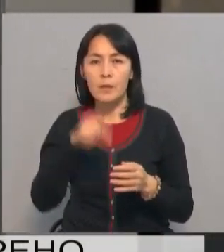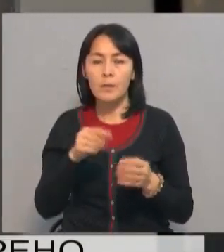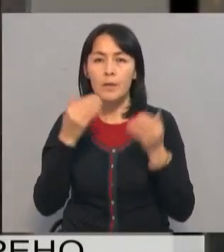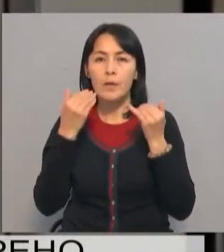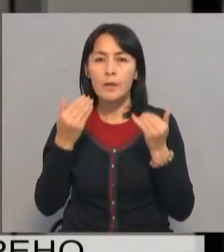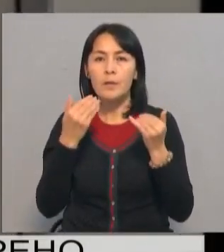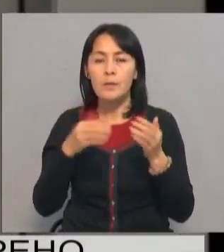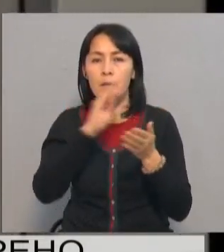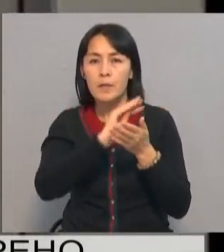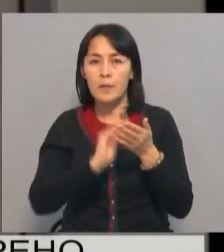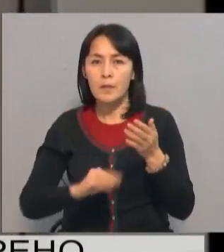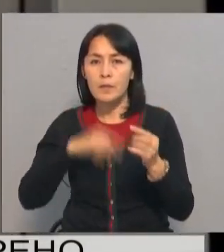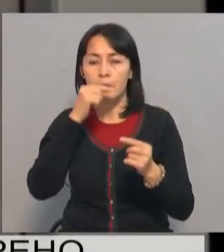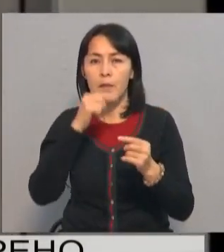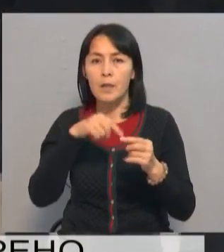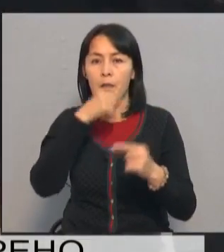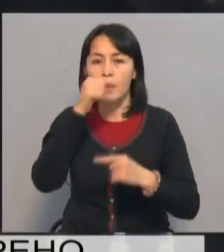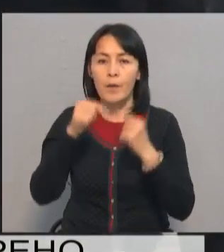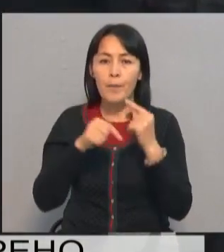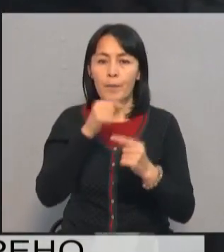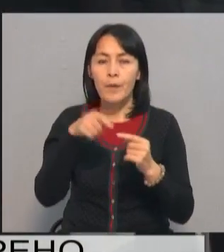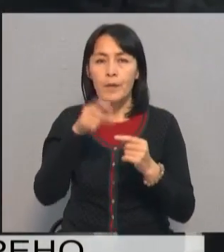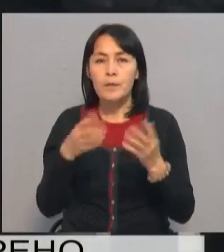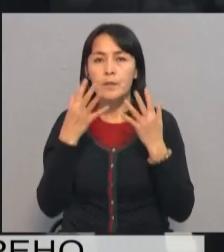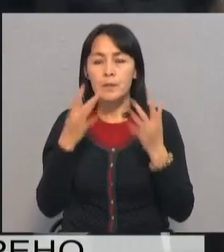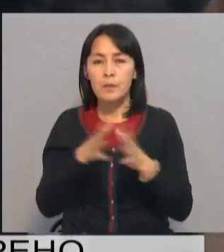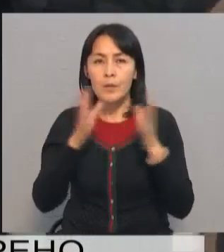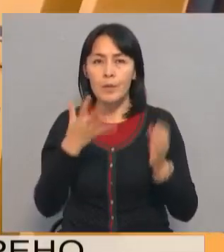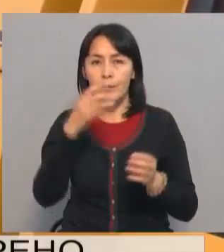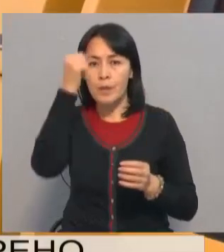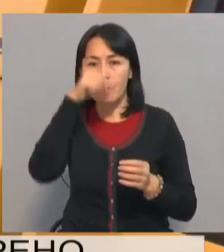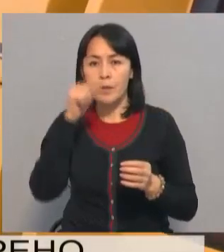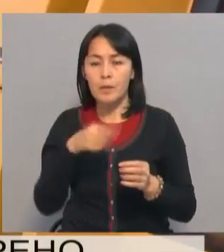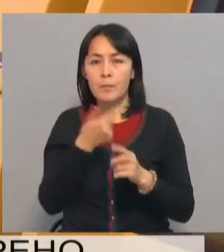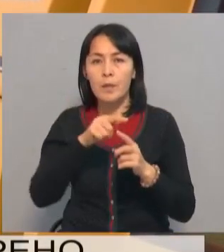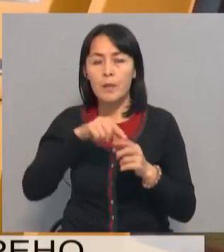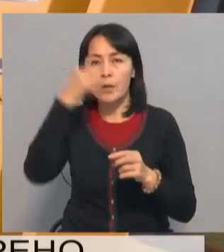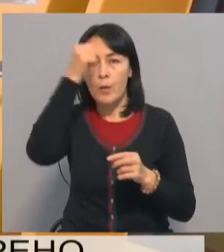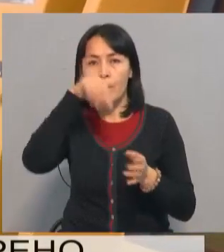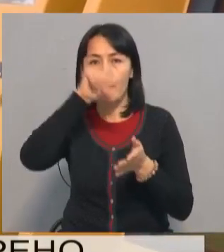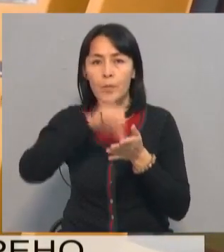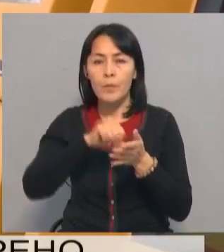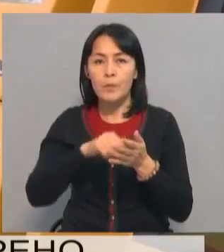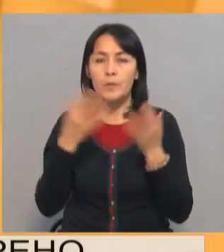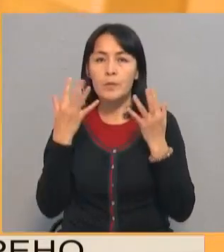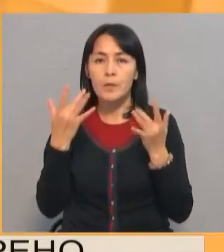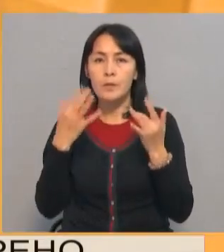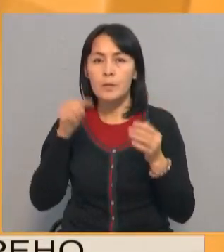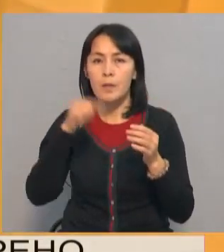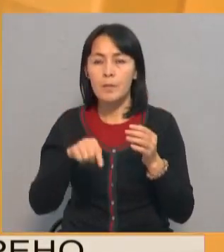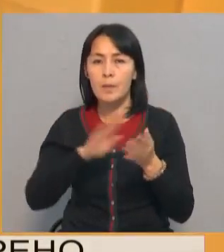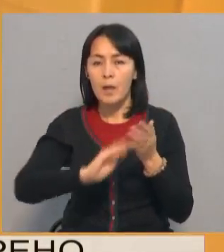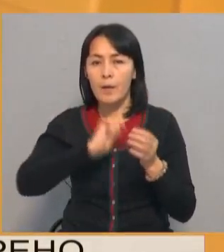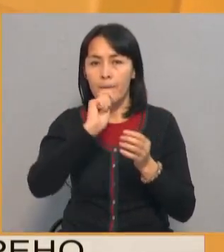условии наличия регистрации в качестве индивидуального предпринимателя со сроком не более 5 лет. При этом возраст участников учитывается на момент